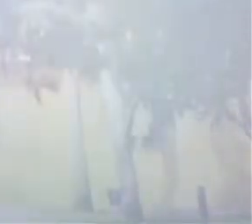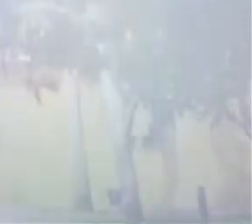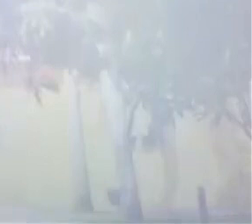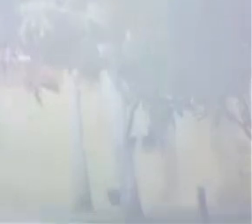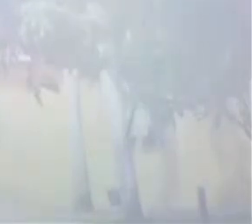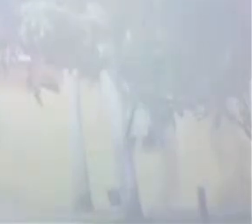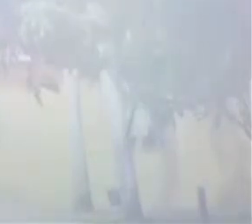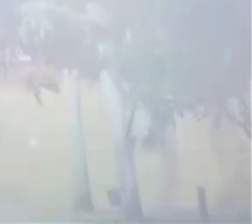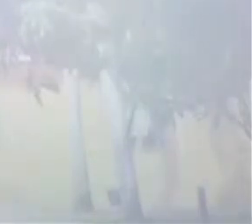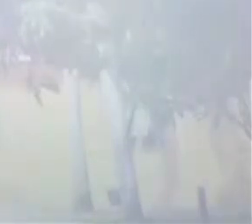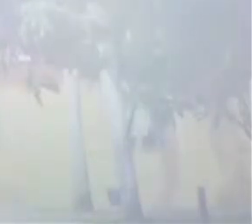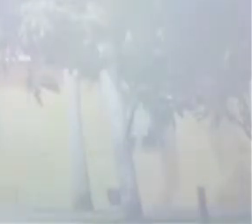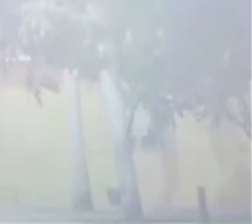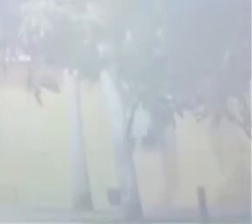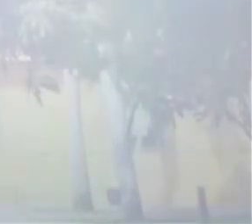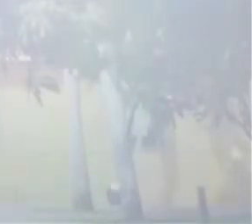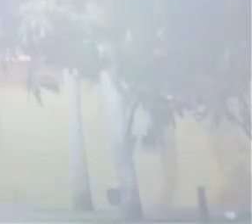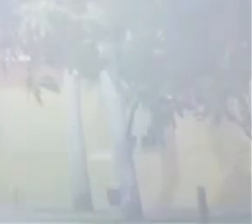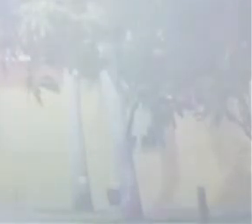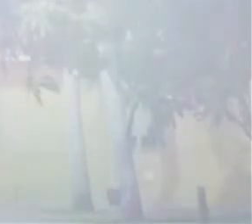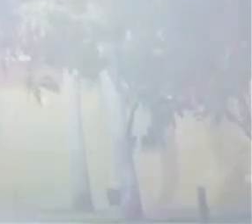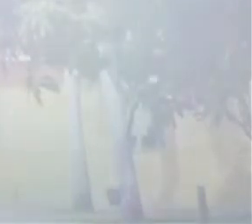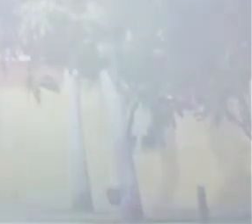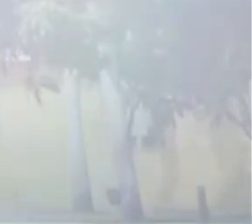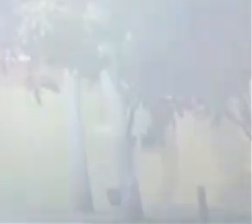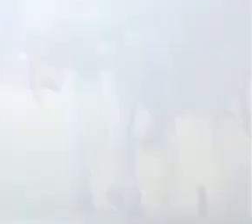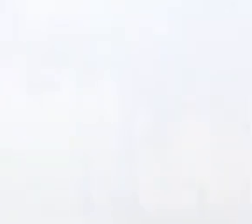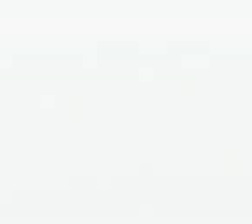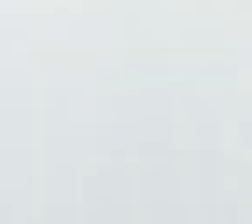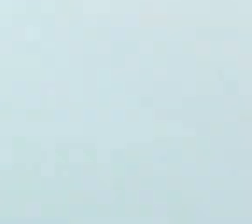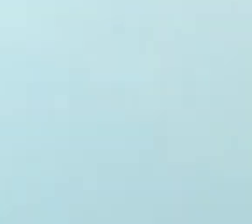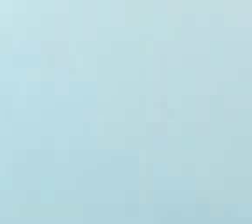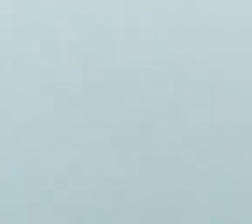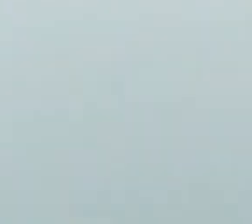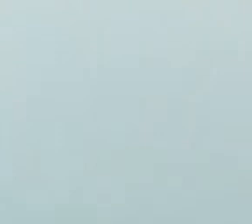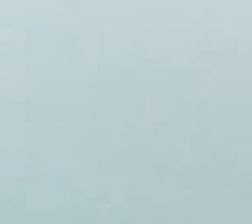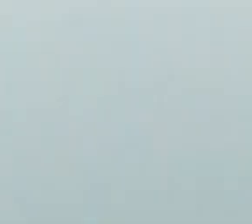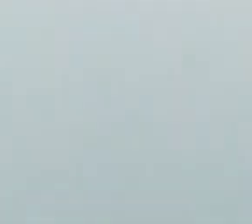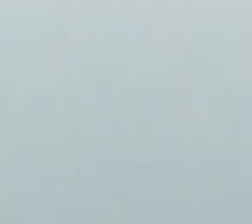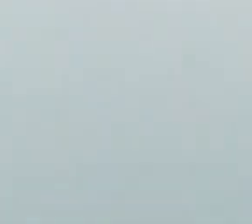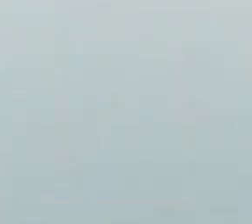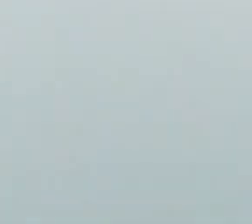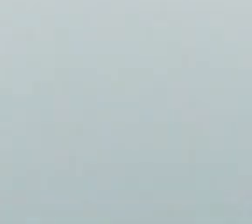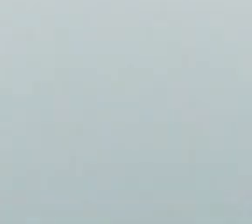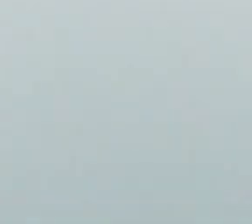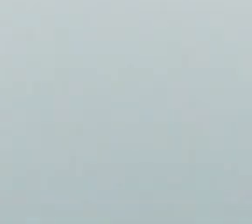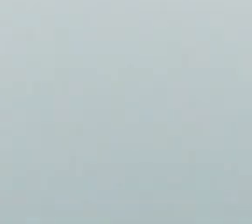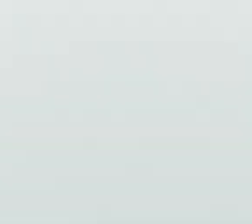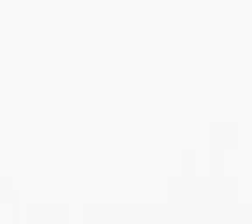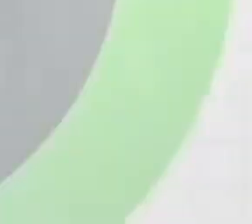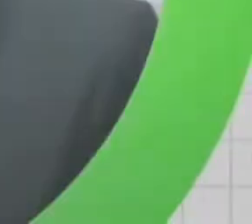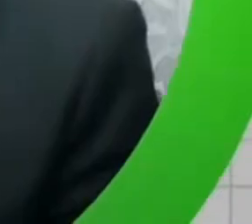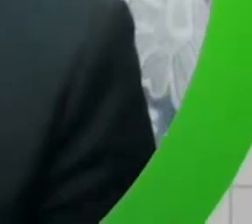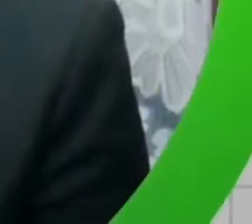ปมีไมตรีจิตที่มุ่งหมายจะเป็นมิตรแท้พึ่งได้ของทุกค